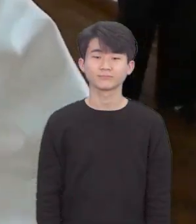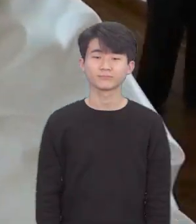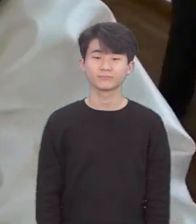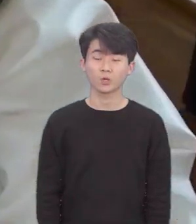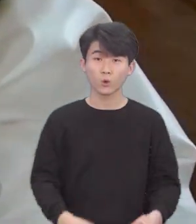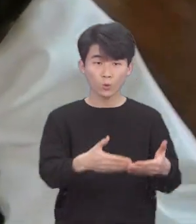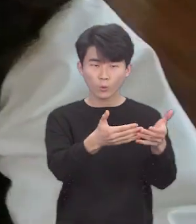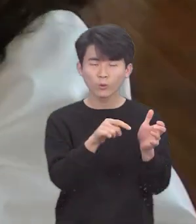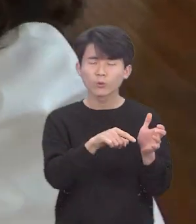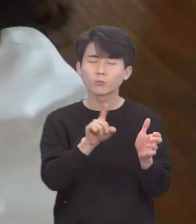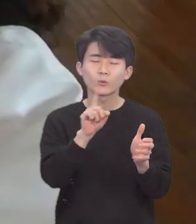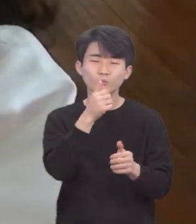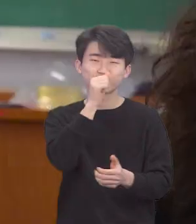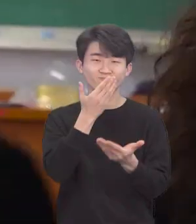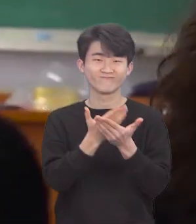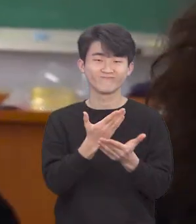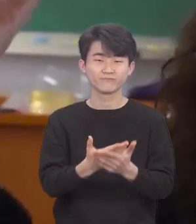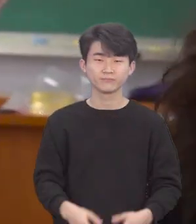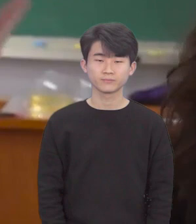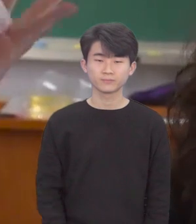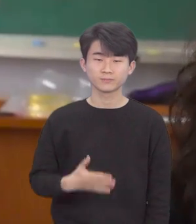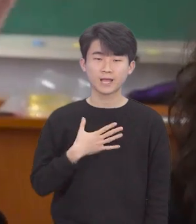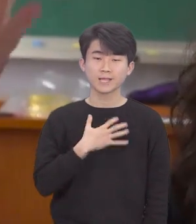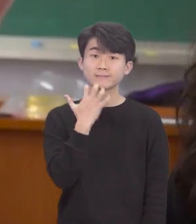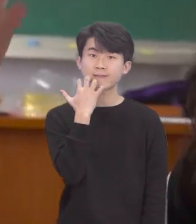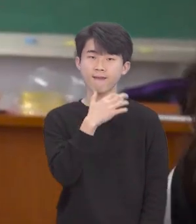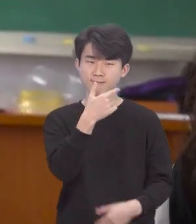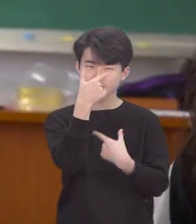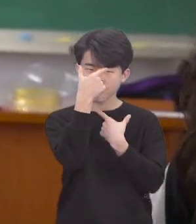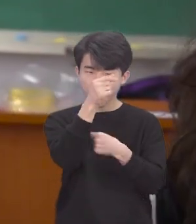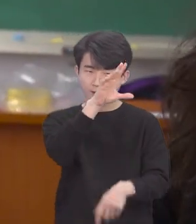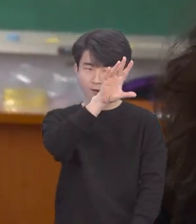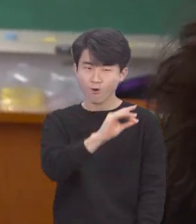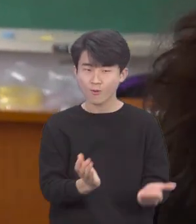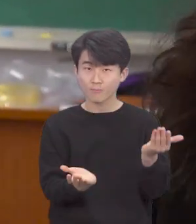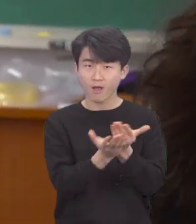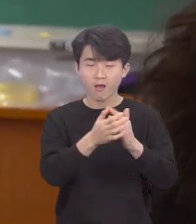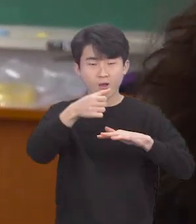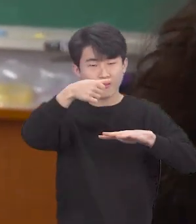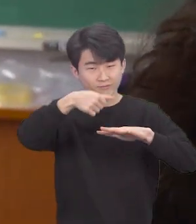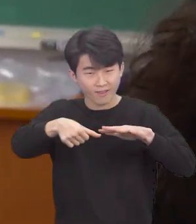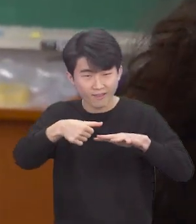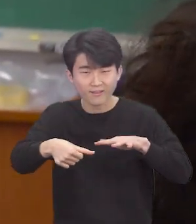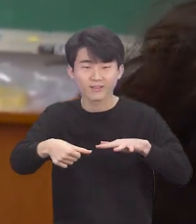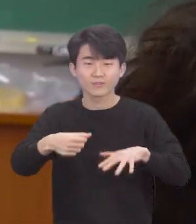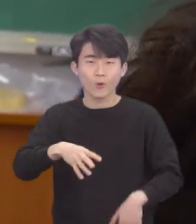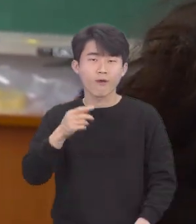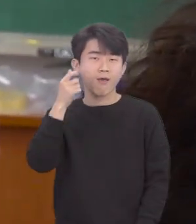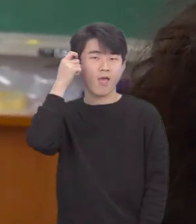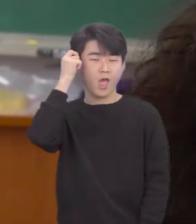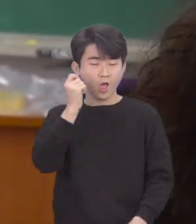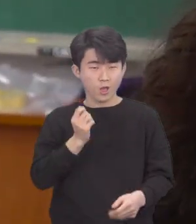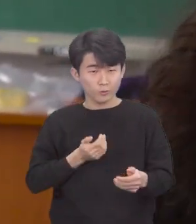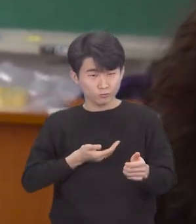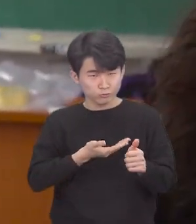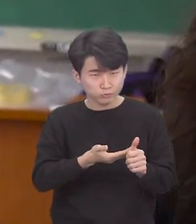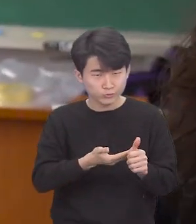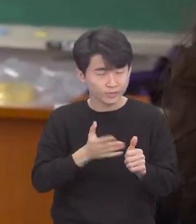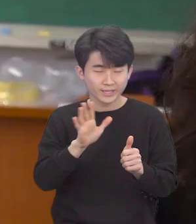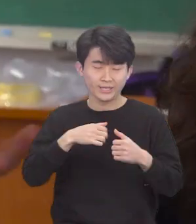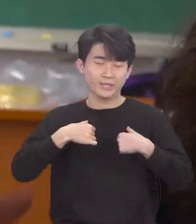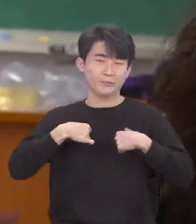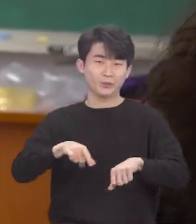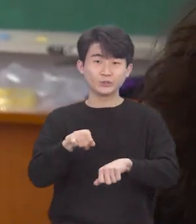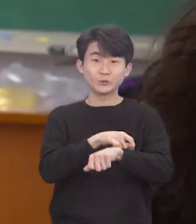이 동아리는 어떤 동아리인가요? 저희 퍼스널 컬러도 해주고 있고 네일도 해주고 있고 헤어도 하려다가 포기했고